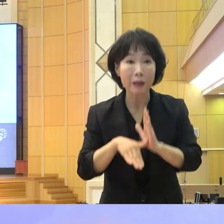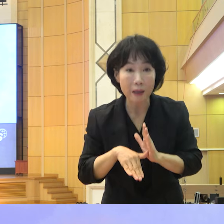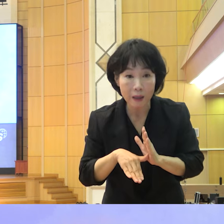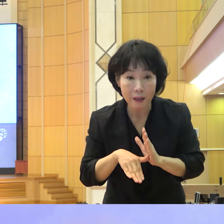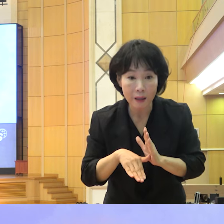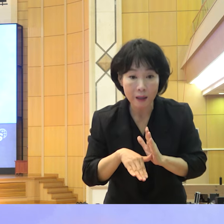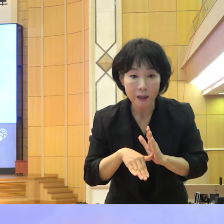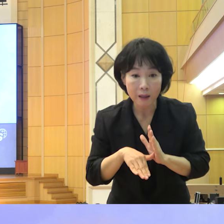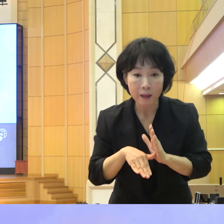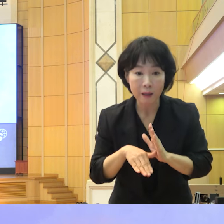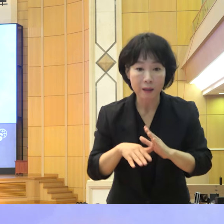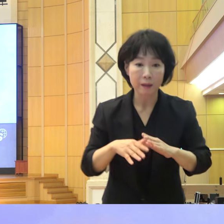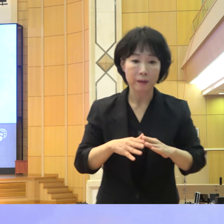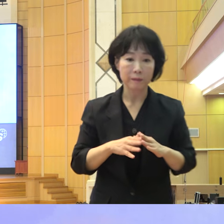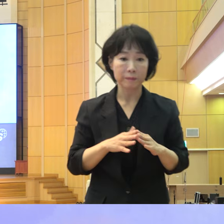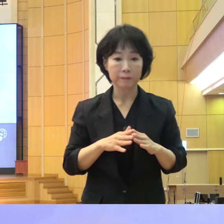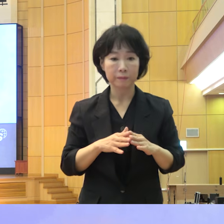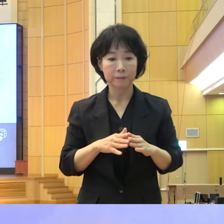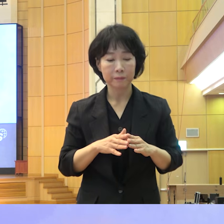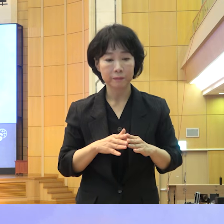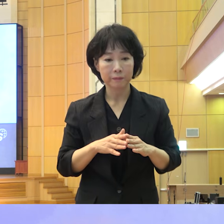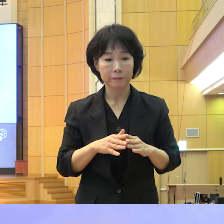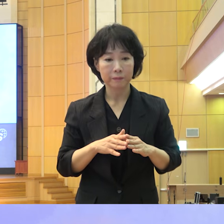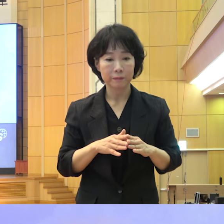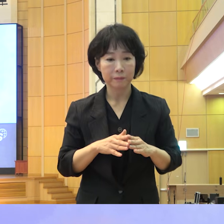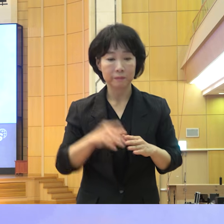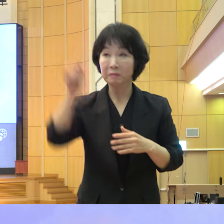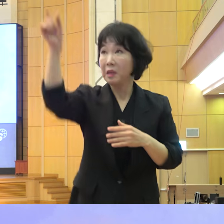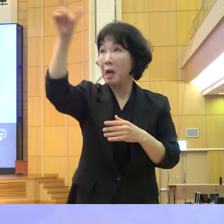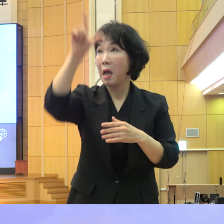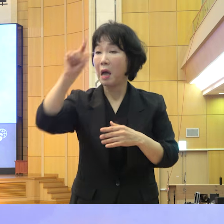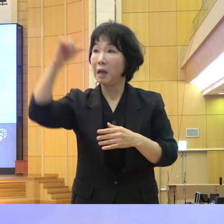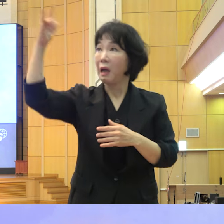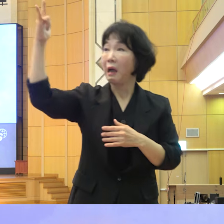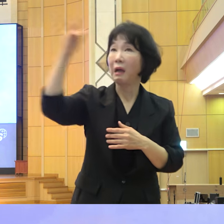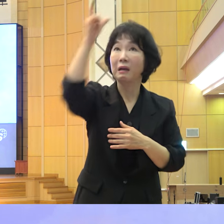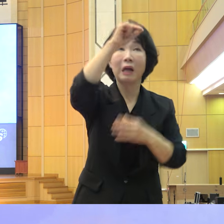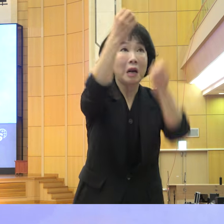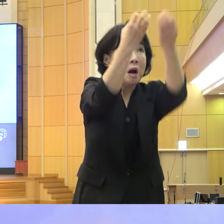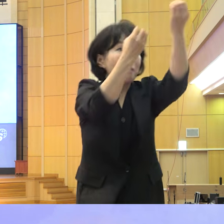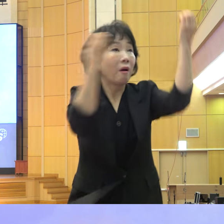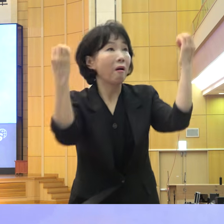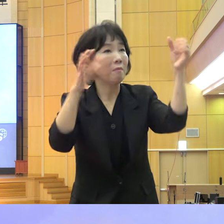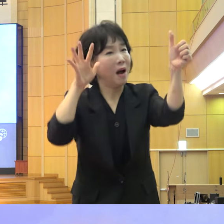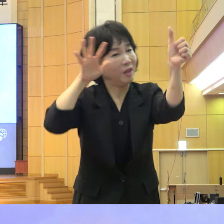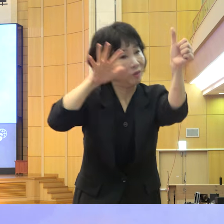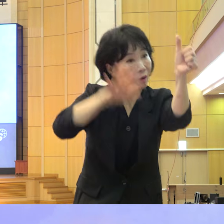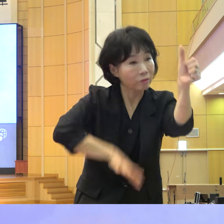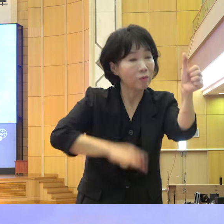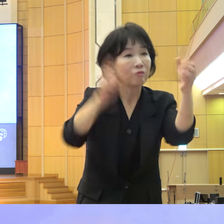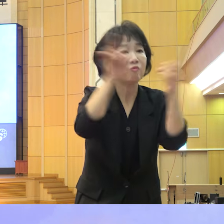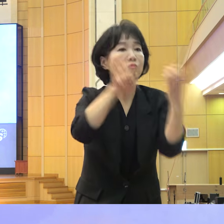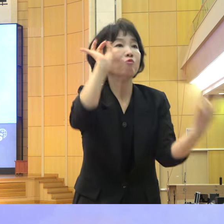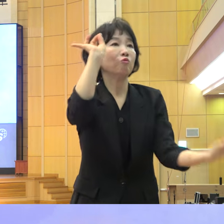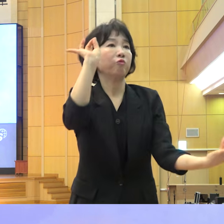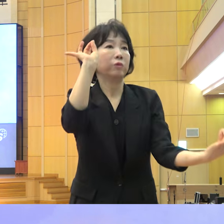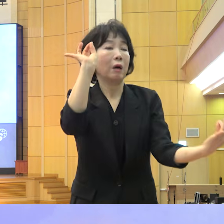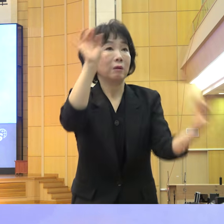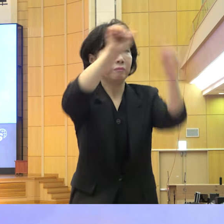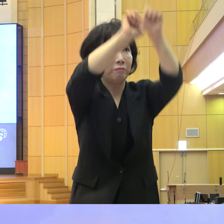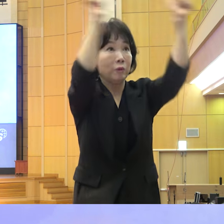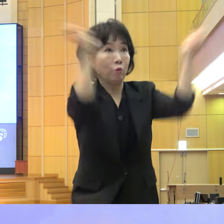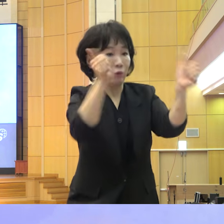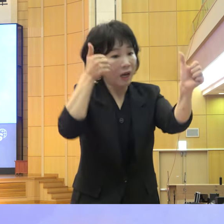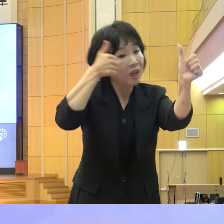때에 이렇게 소위 1월 성신, 우상 섬기고 다른 신을